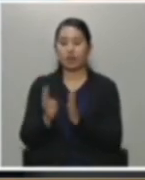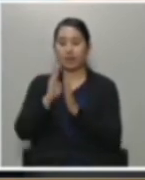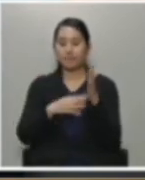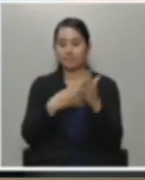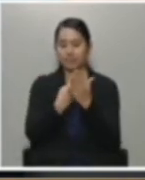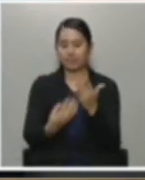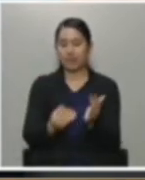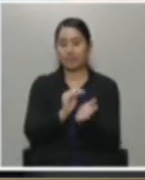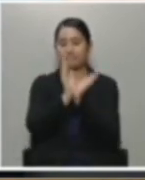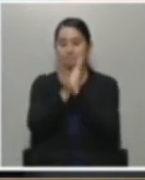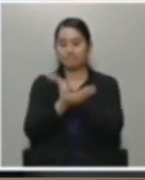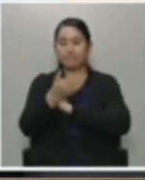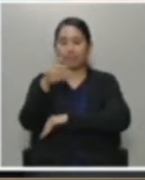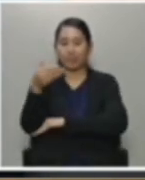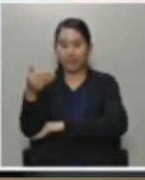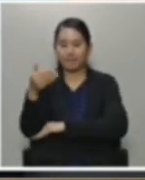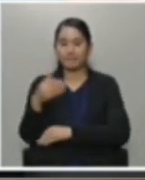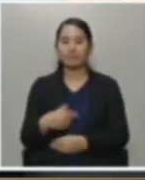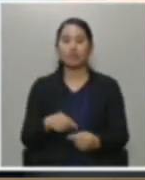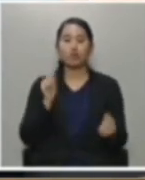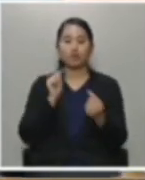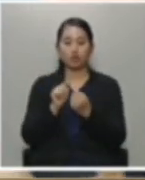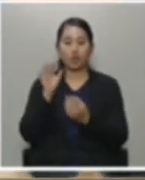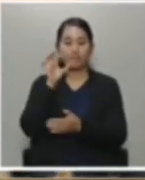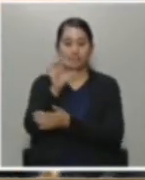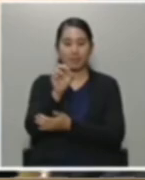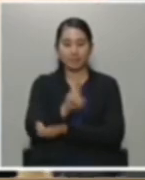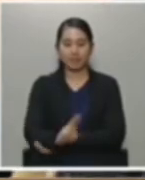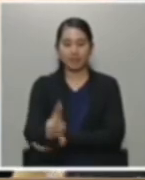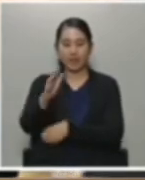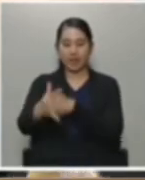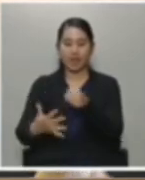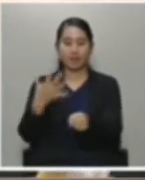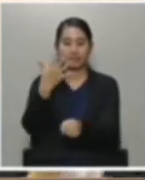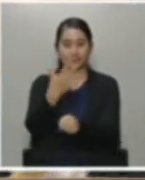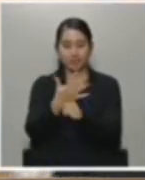ศซึ่งจะมีผลบังคับใช้ภายใน5 ปีอยากจะเห็นความ